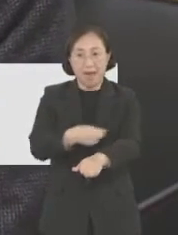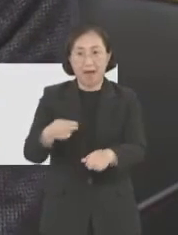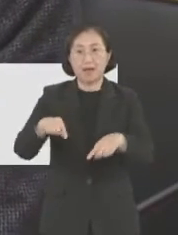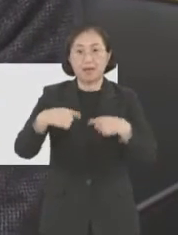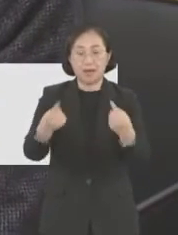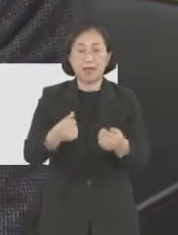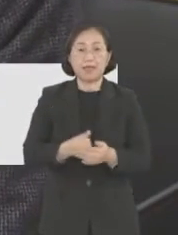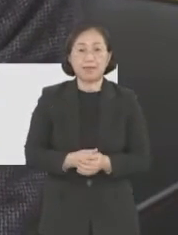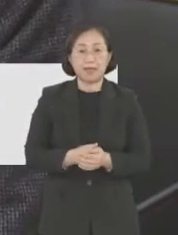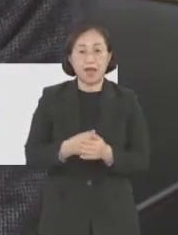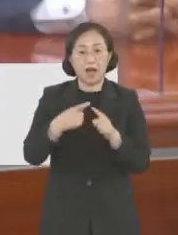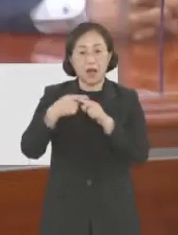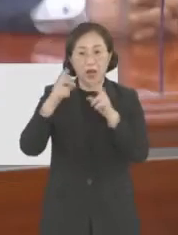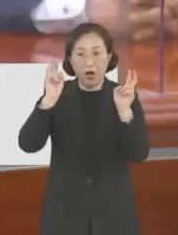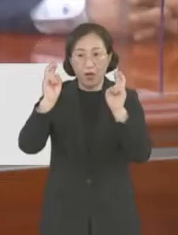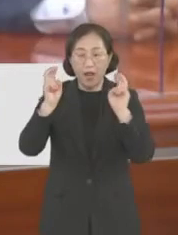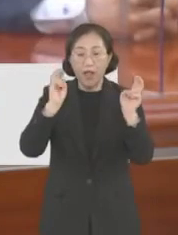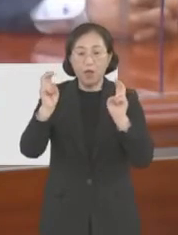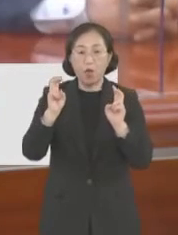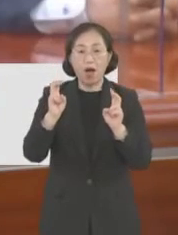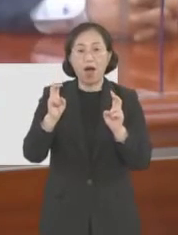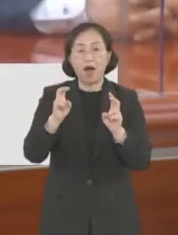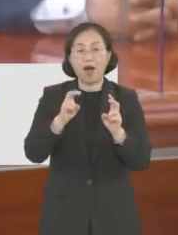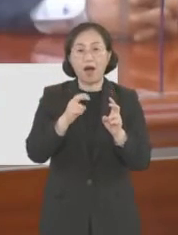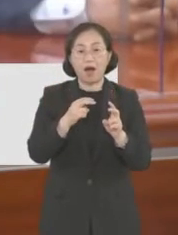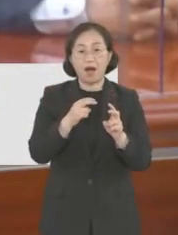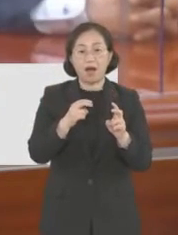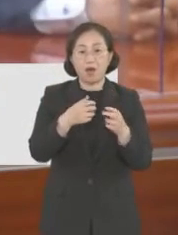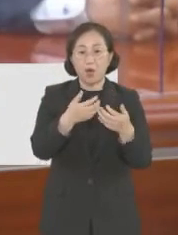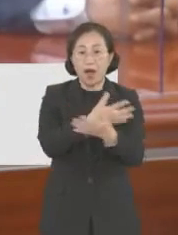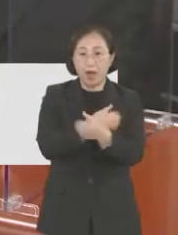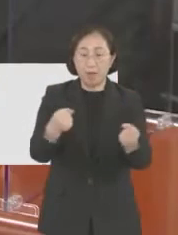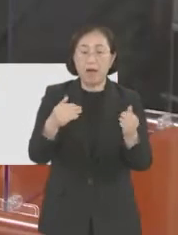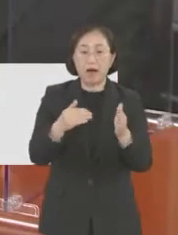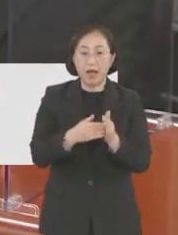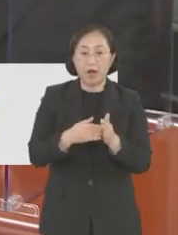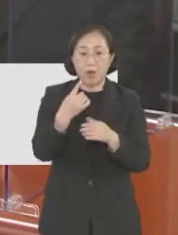대전세종 충남혈액원과 생명나눔협약도 체결하고 연